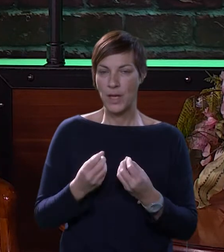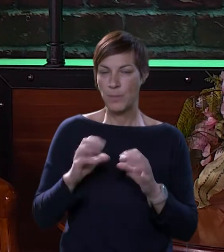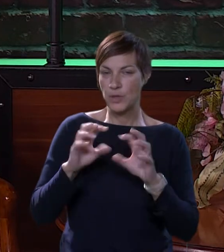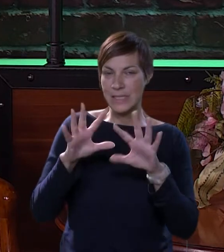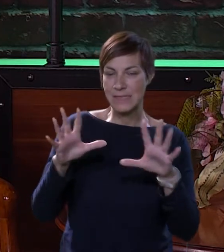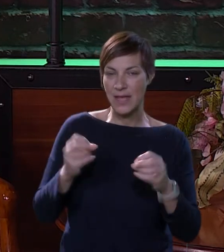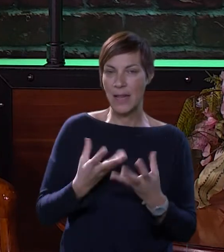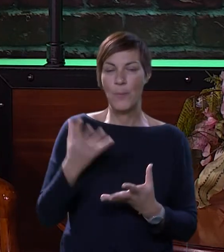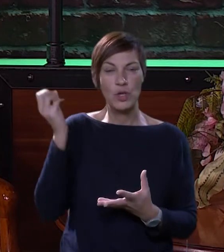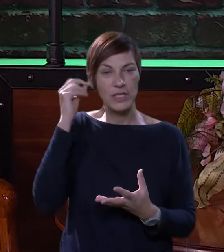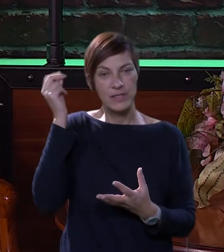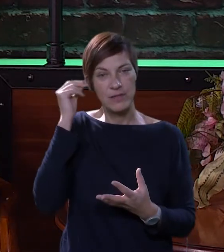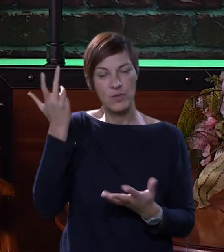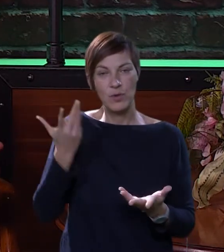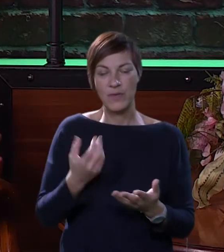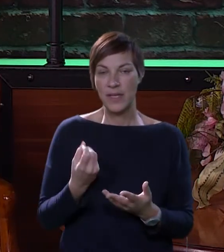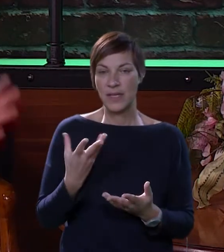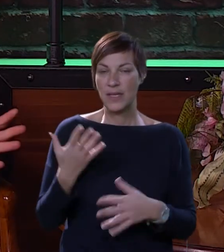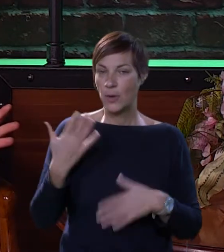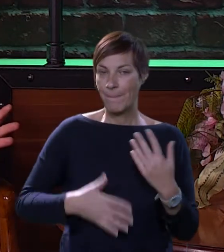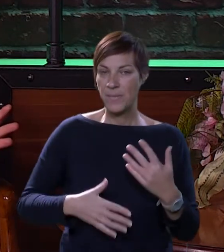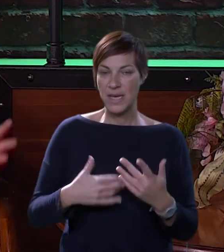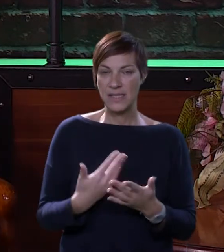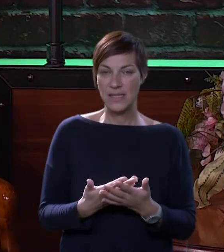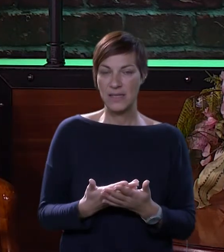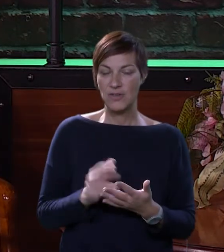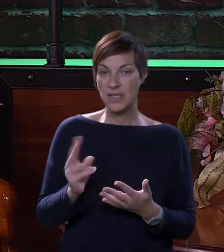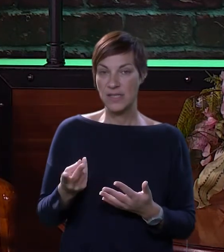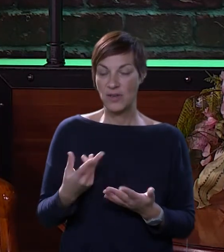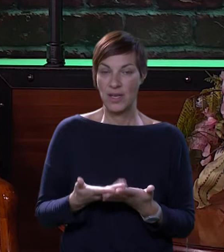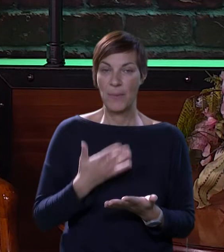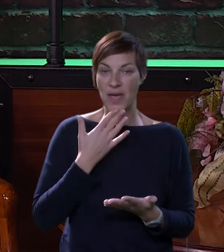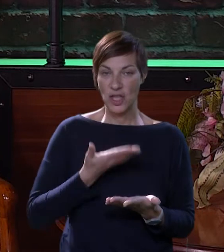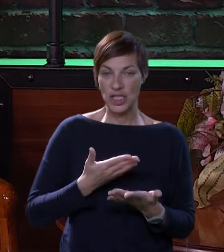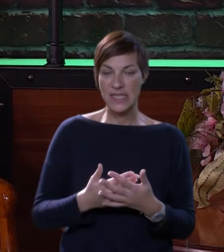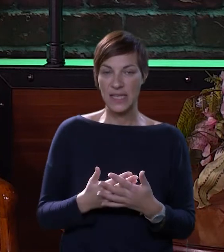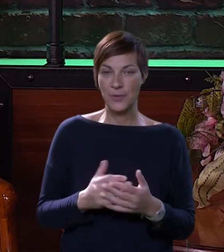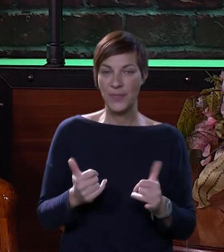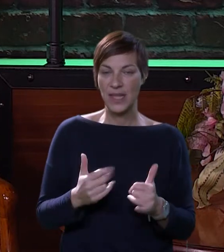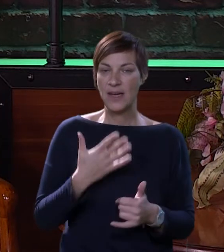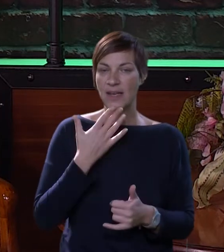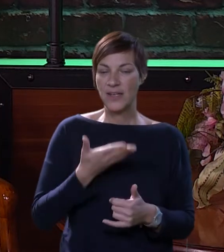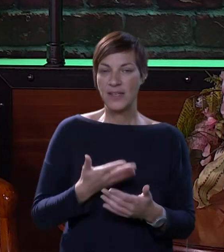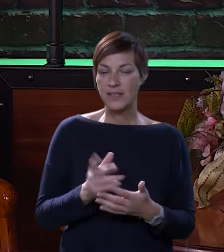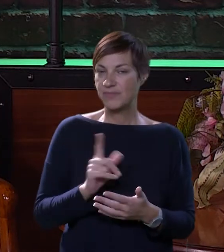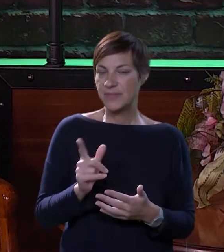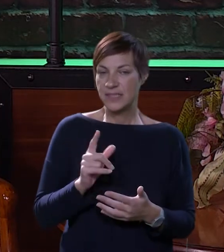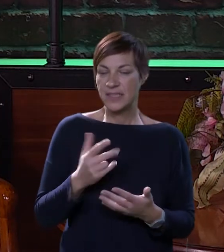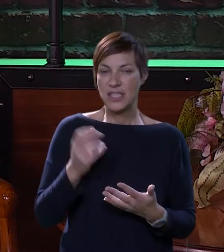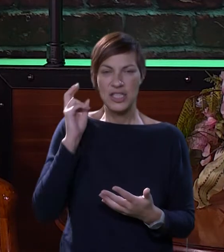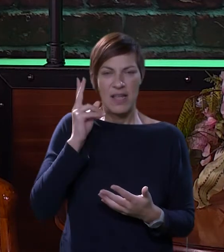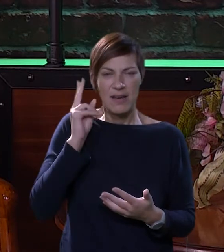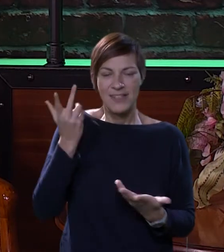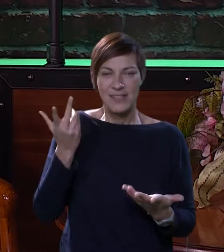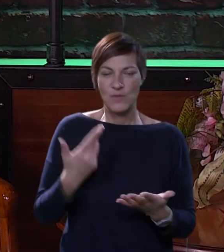puno svjetla, puno zvukova, i onda kad to prestane, oni se okrenu, njima je dosadno. Naravno da je dosadno jer ništa